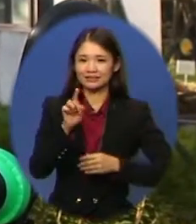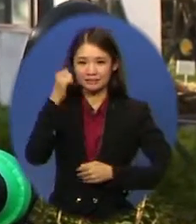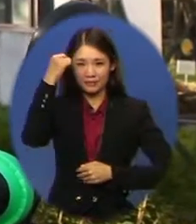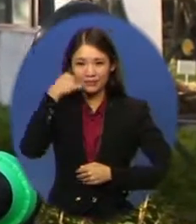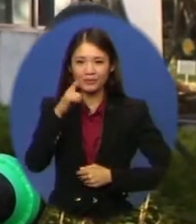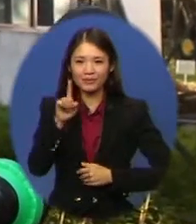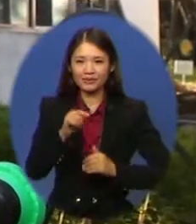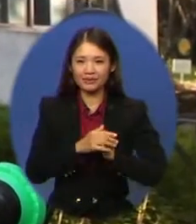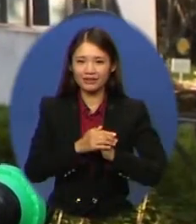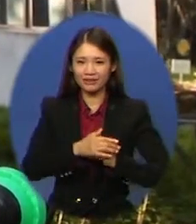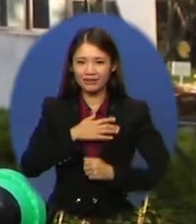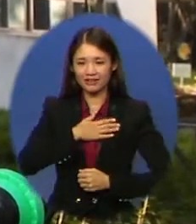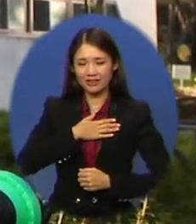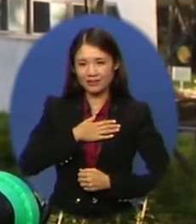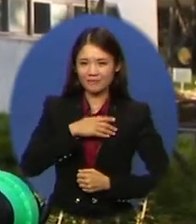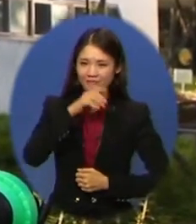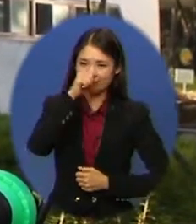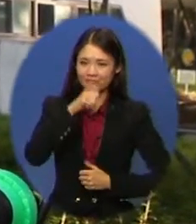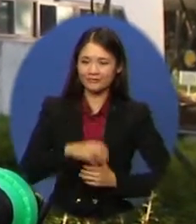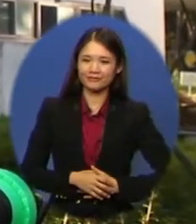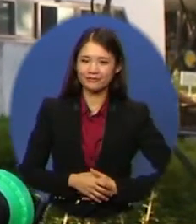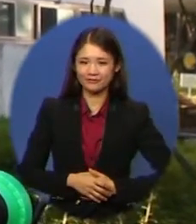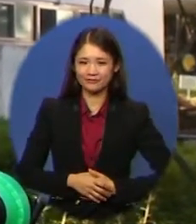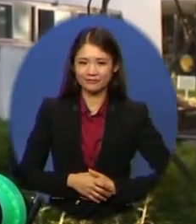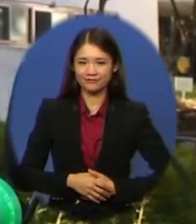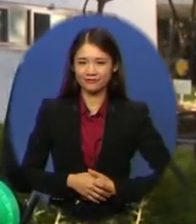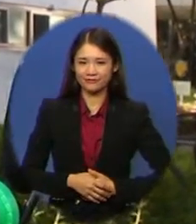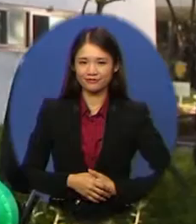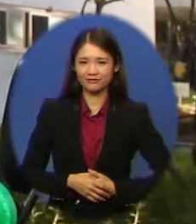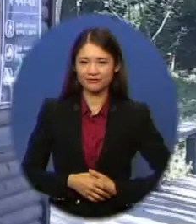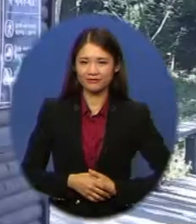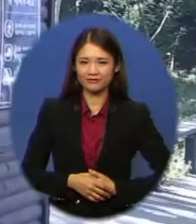제가 기분 좋아. 좋아요.